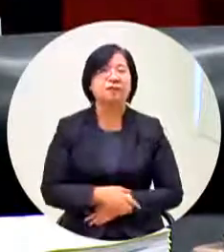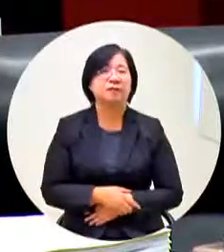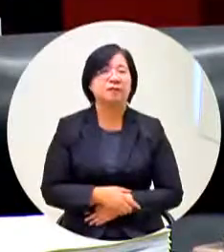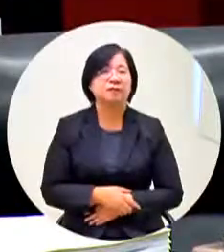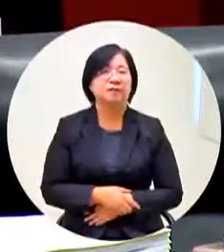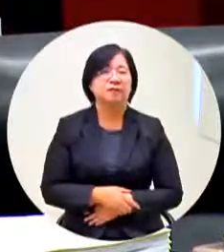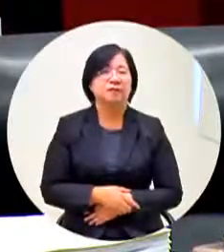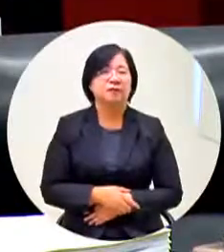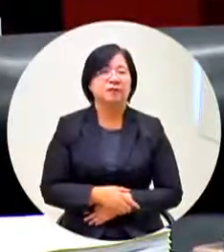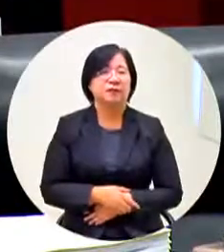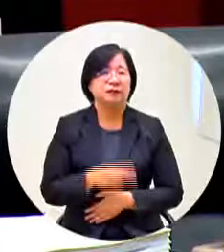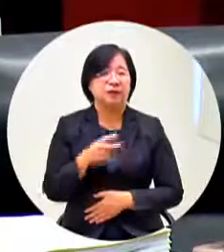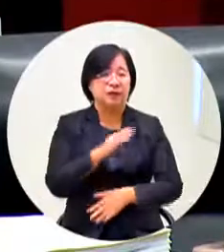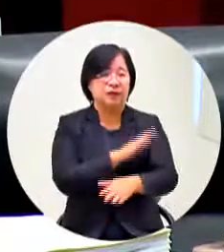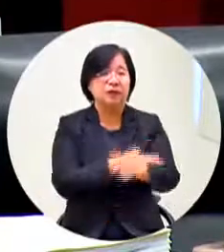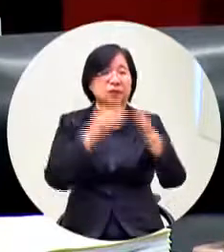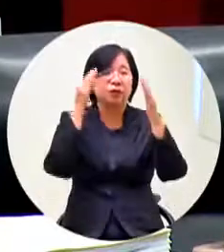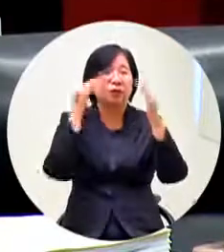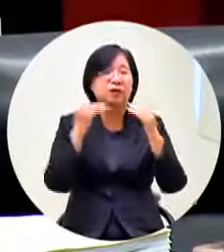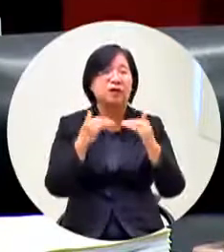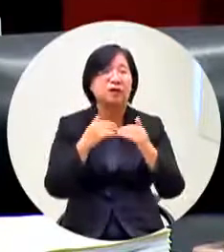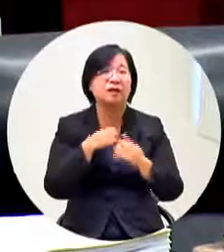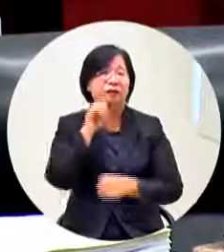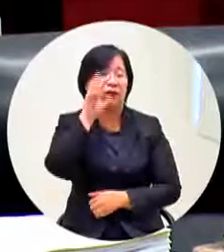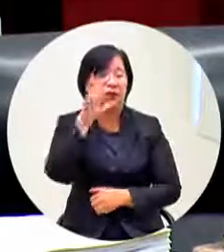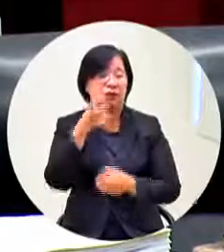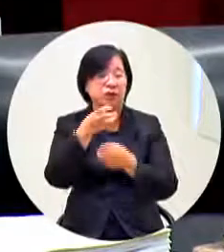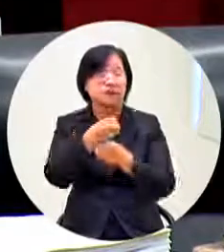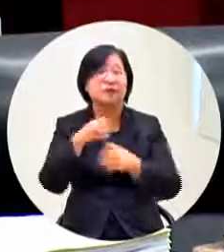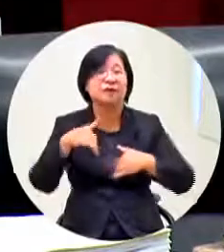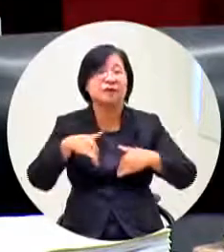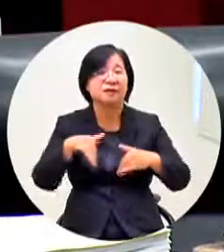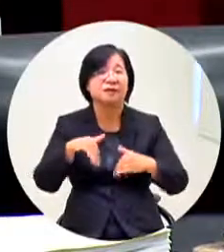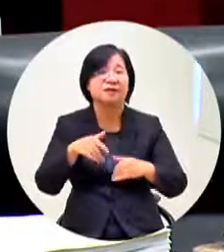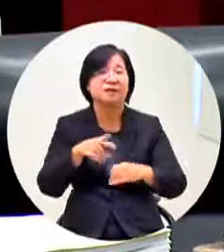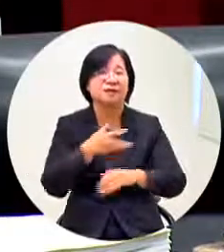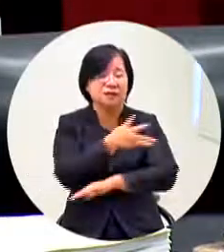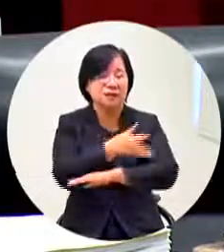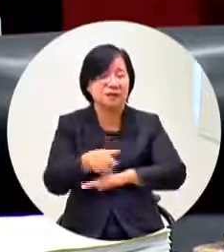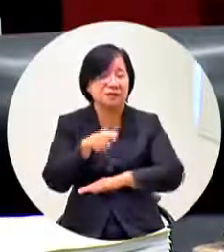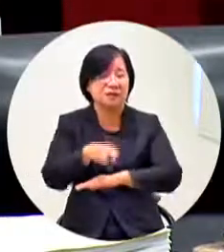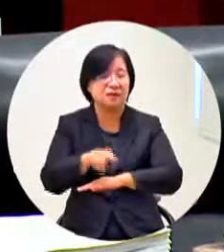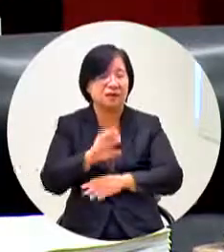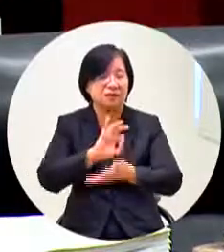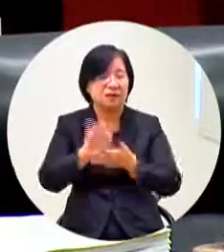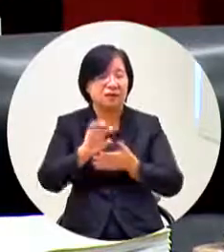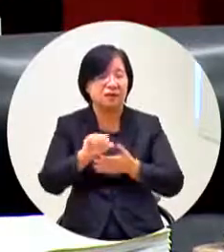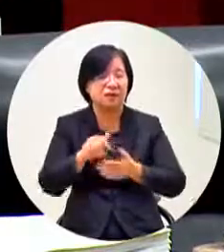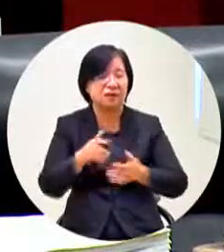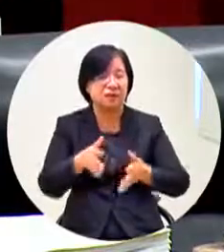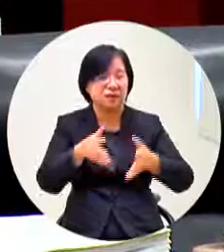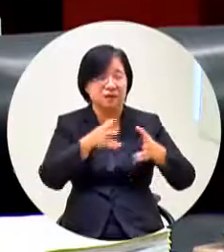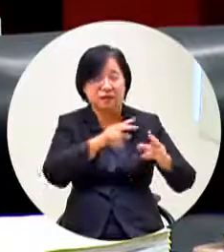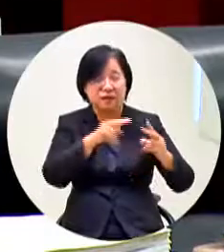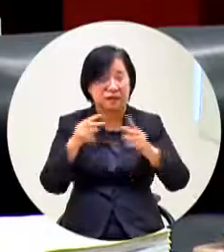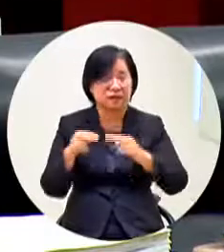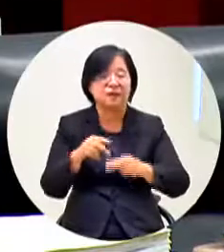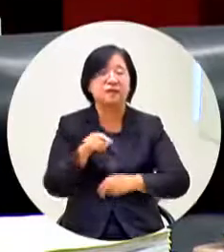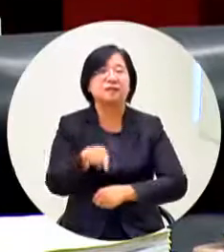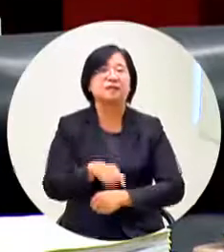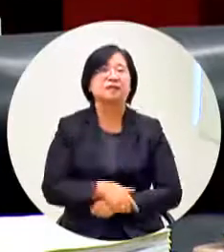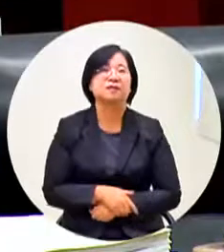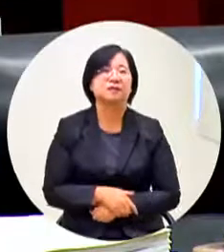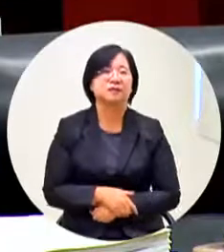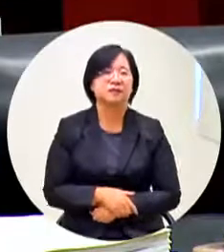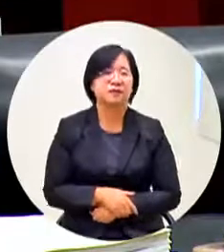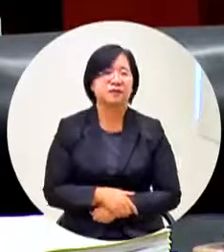然后我们左兰路跟仁昌街的河道用地的整建，这个也是我在龙林委员会说我有特别提到，他这是